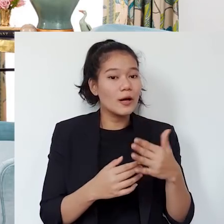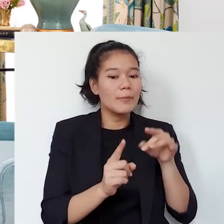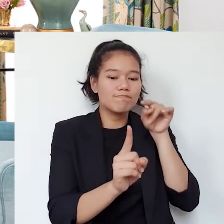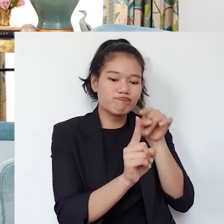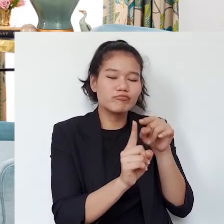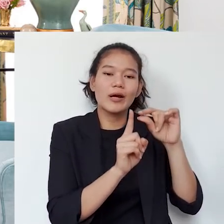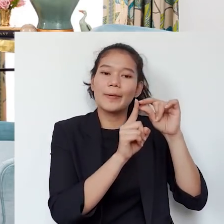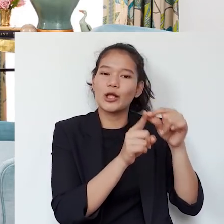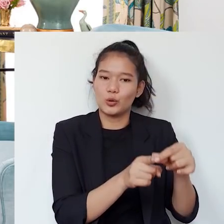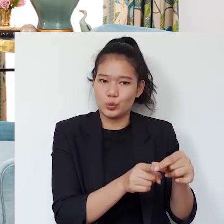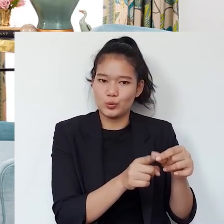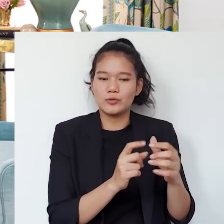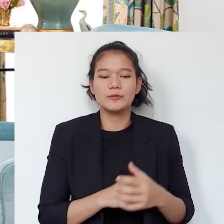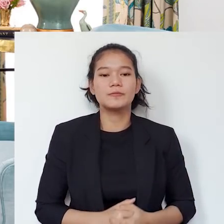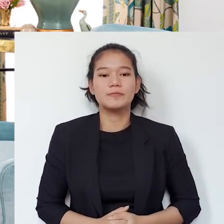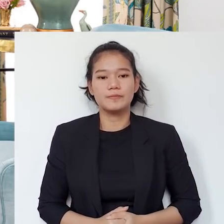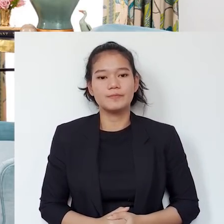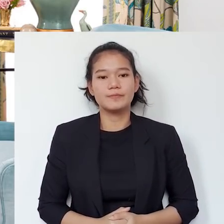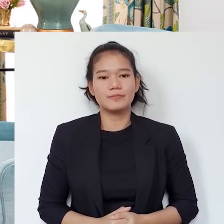Petrus.